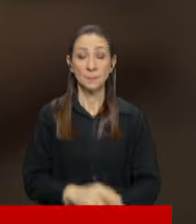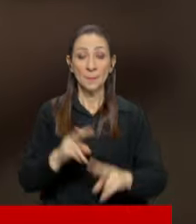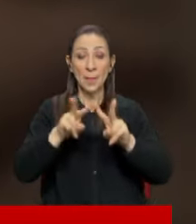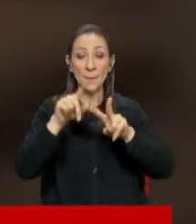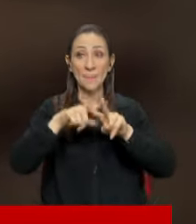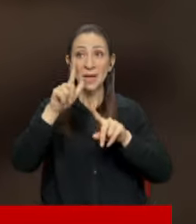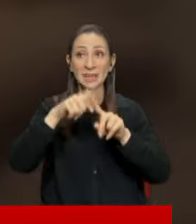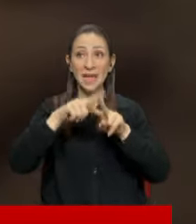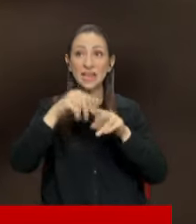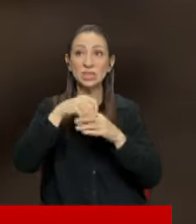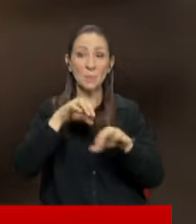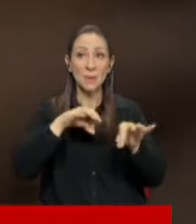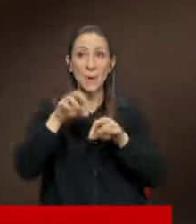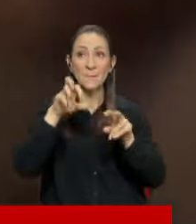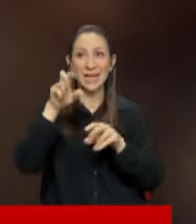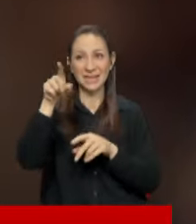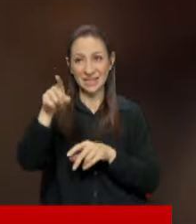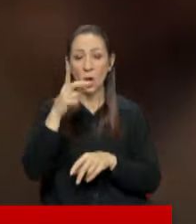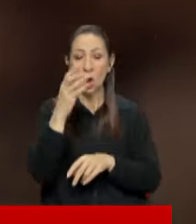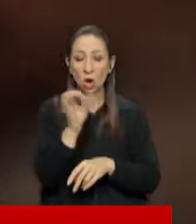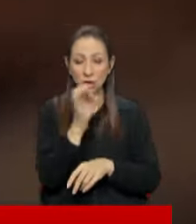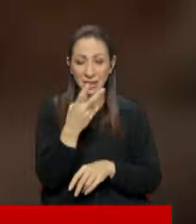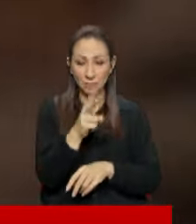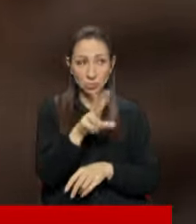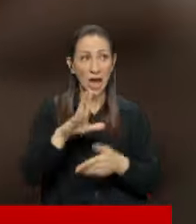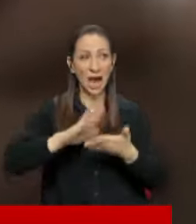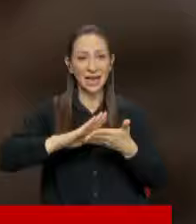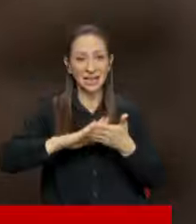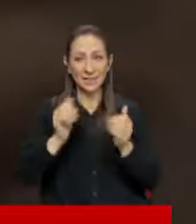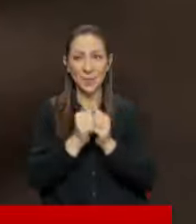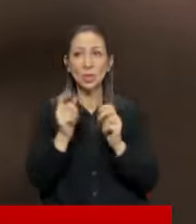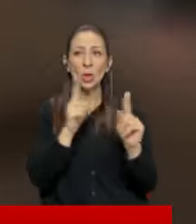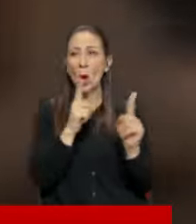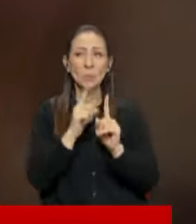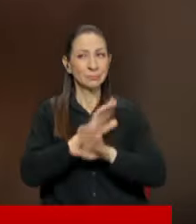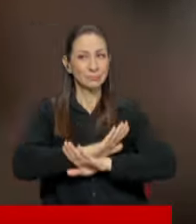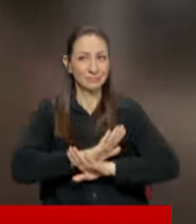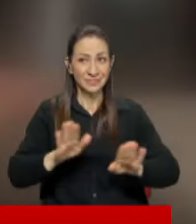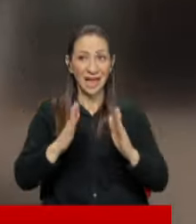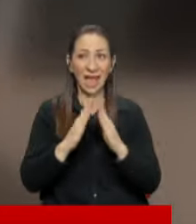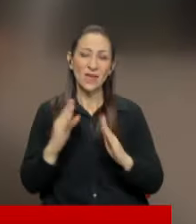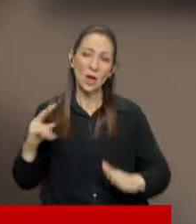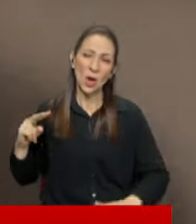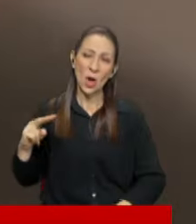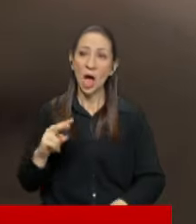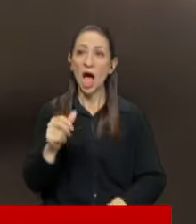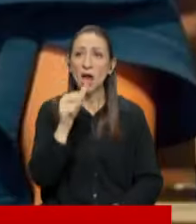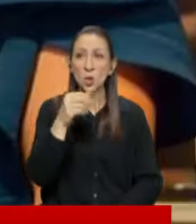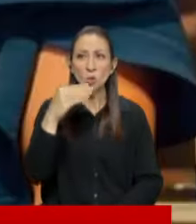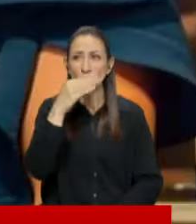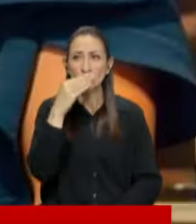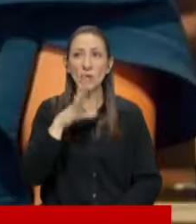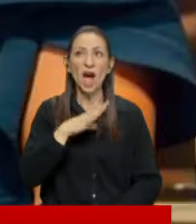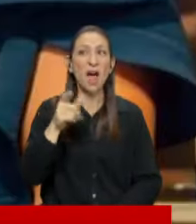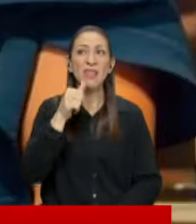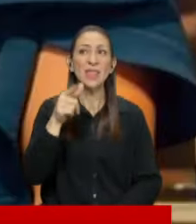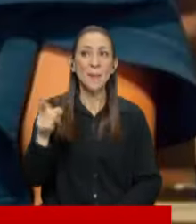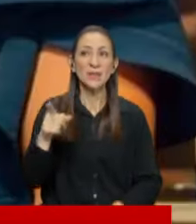Malta'da yaşayan iç mimar Pelin Kaya, Ocak 2023'te arkadaşlarıyla doğum gününü kutladı. Evine dönerken alkol ve uyuşturucu